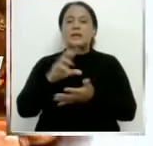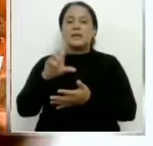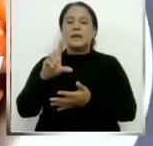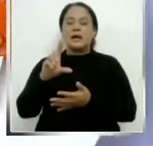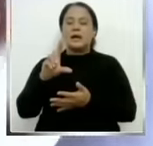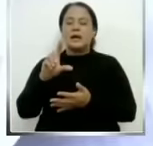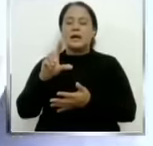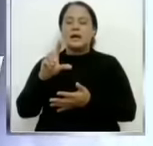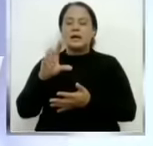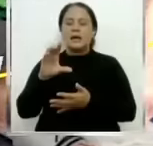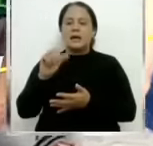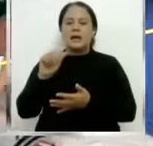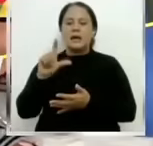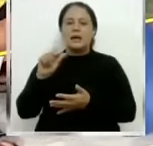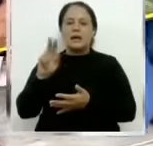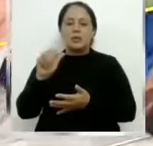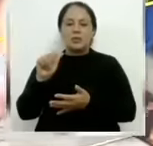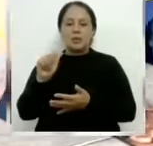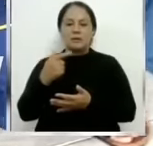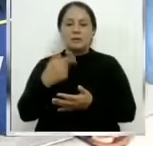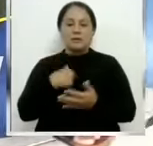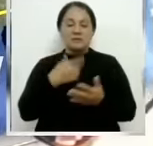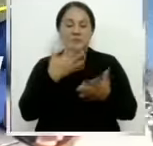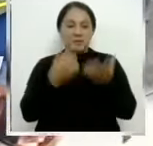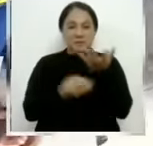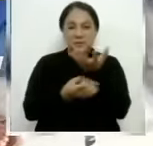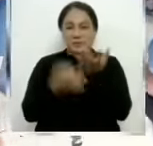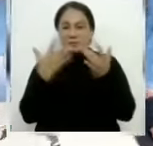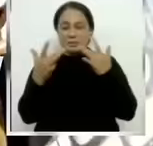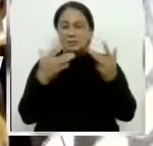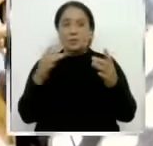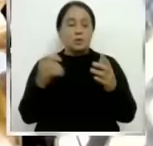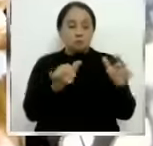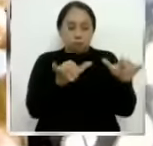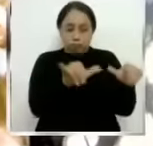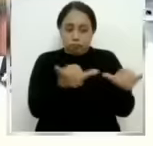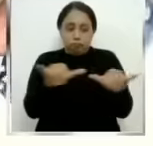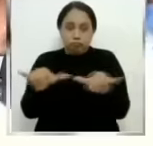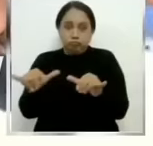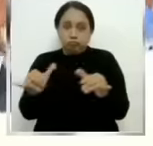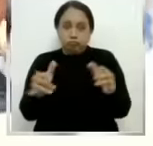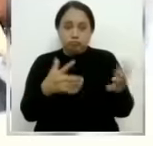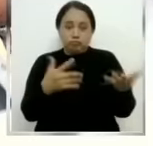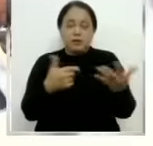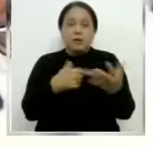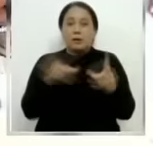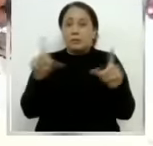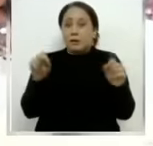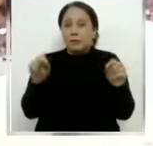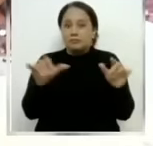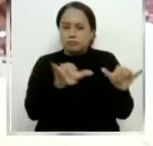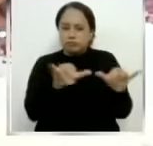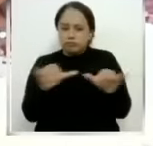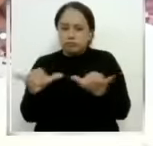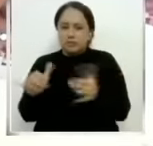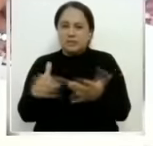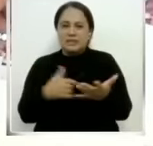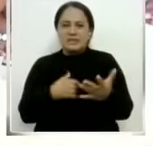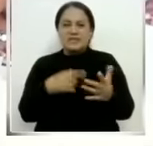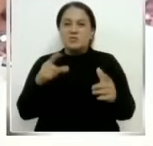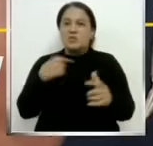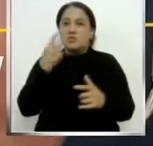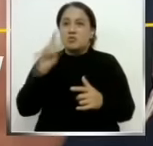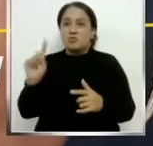lang nagpapasarapan sa pagluto, nagpapalakihan din ang pinagmamalaki nilang produkto, mga alimango. At ang nakasipit ng unang gantimpala sa